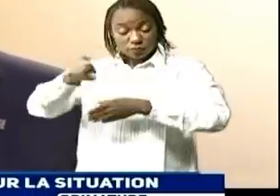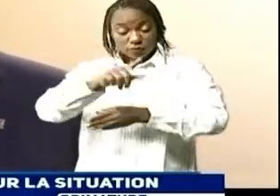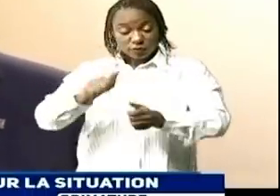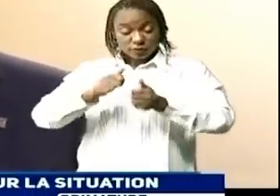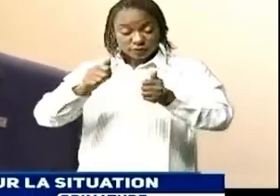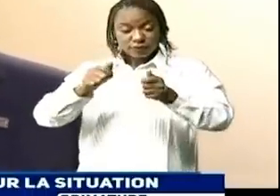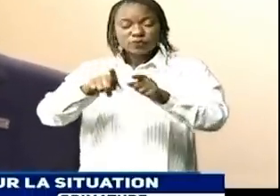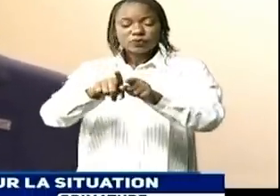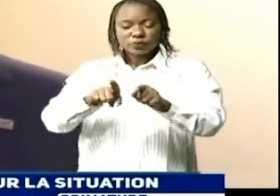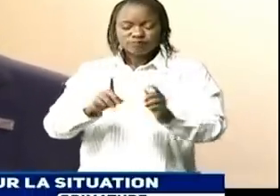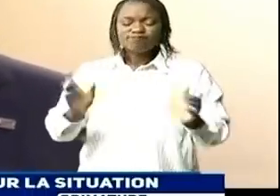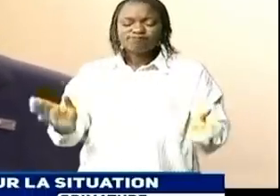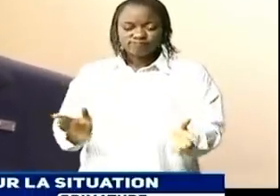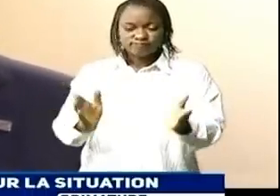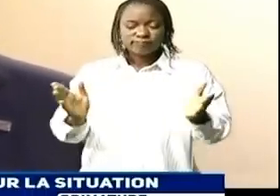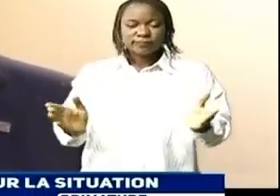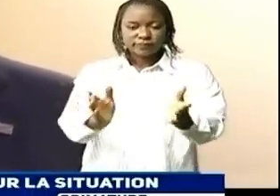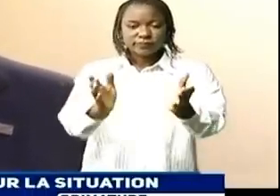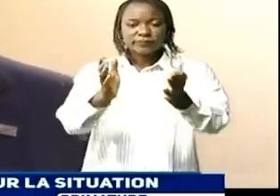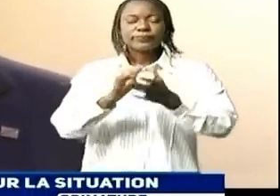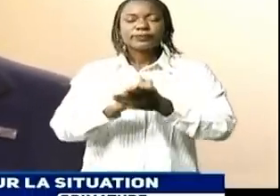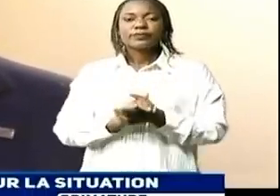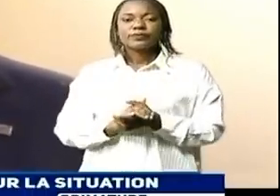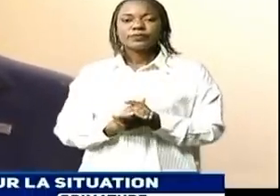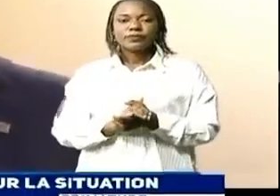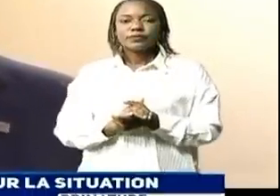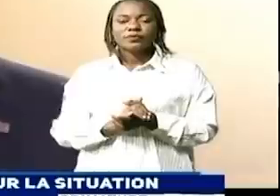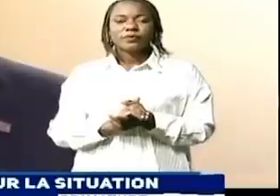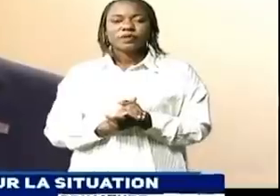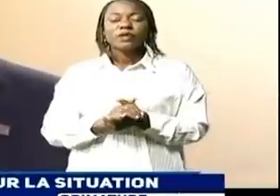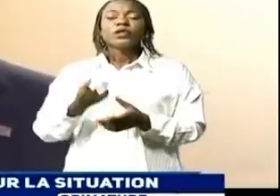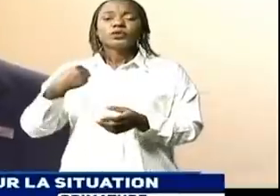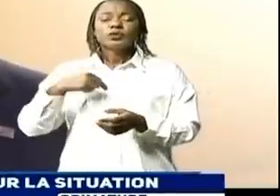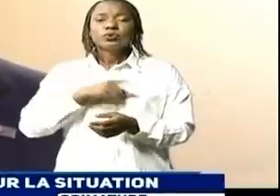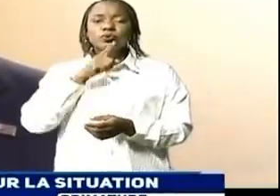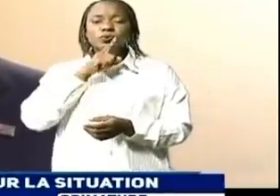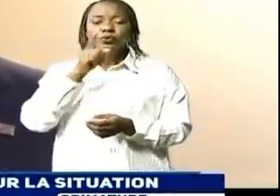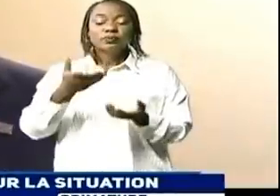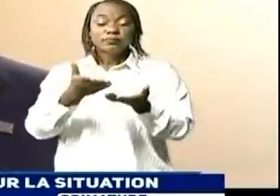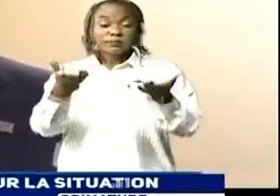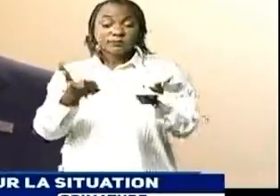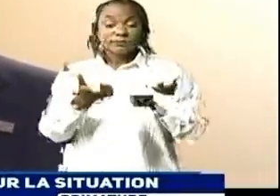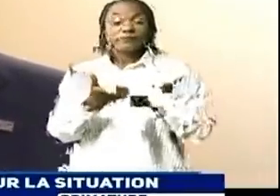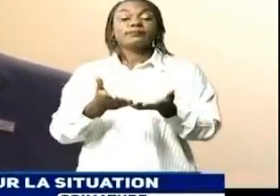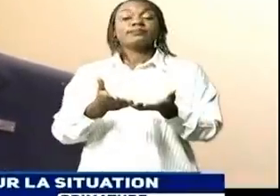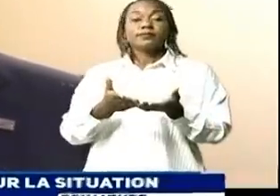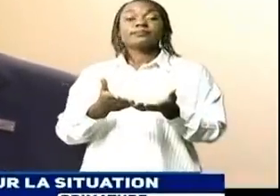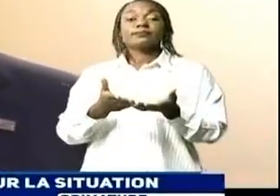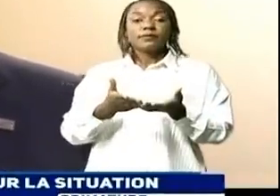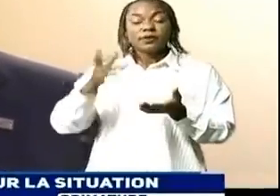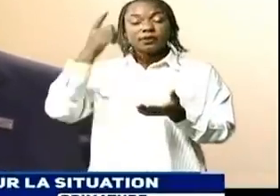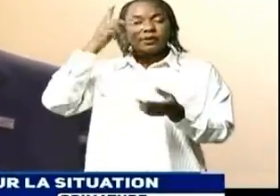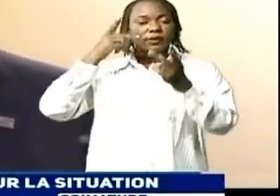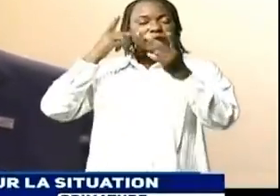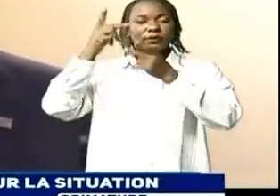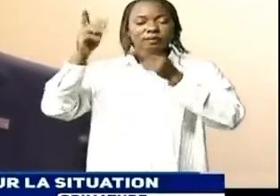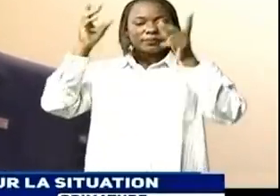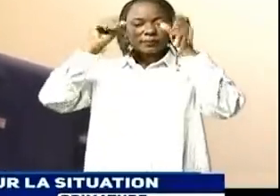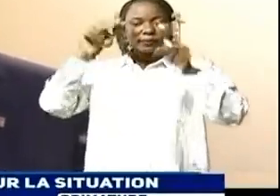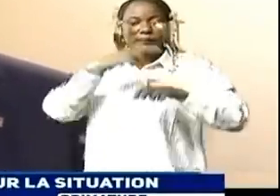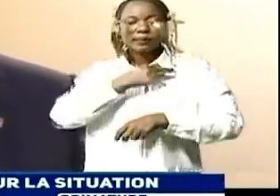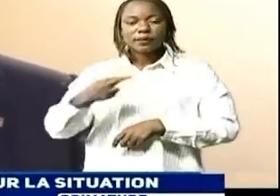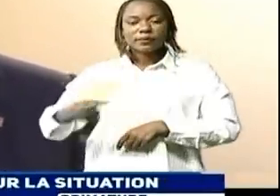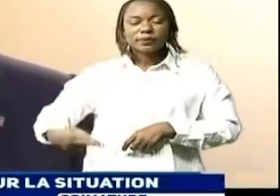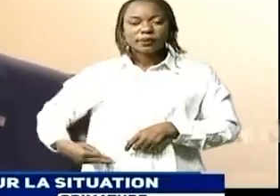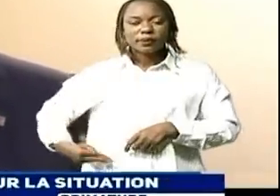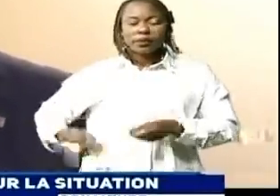encourager dans le cadre du travail sécuritaire qui se fait. Et nous sommes ici dans la droite ligne de la vision de son Excellence, Monsieur le Président de la République,